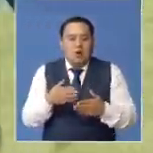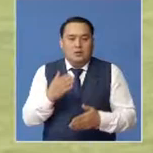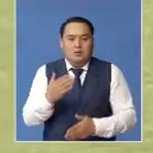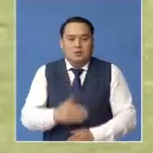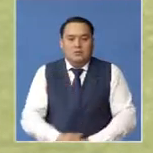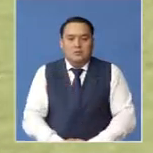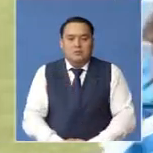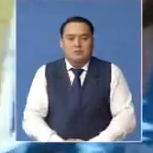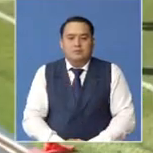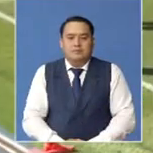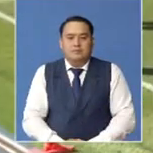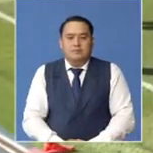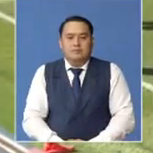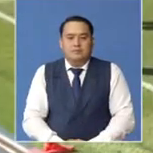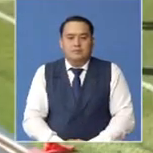Бернабеу.